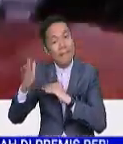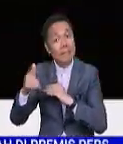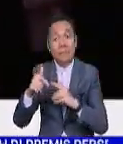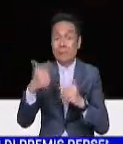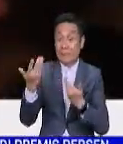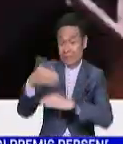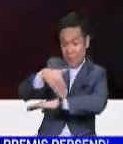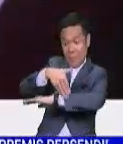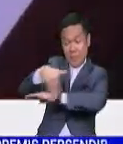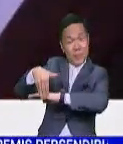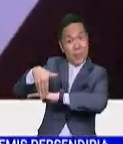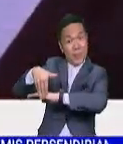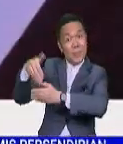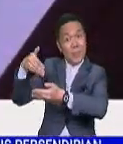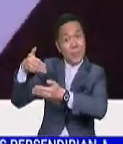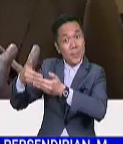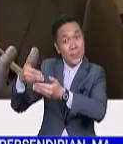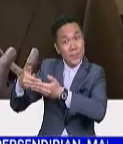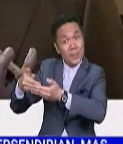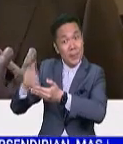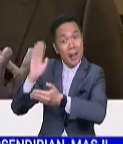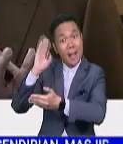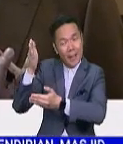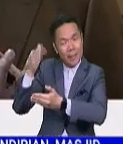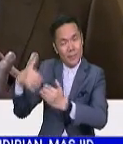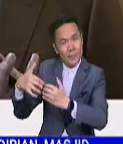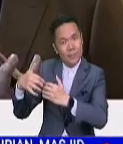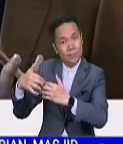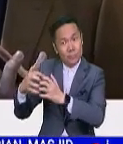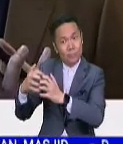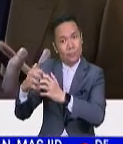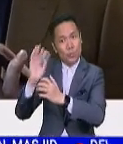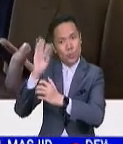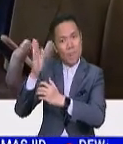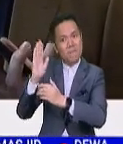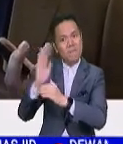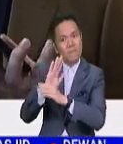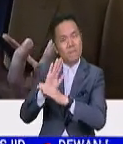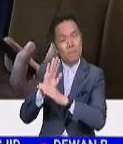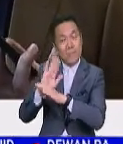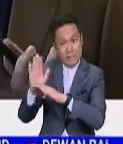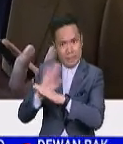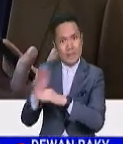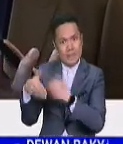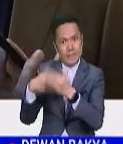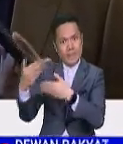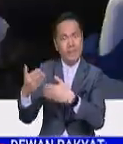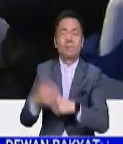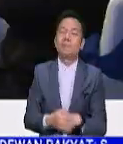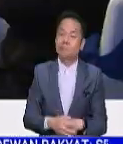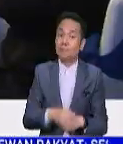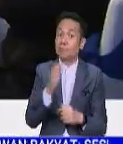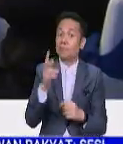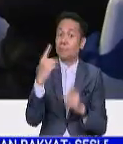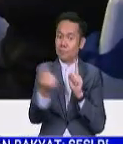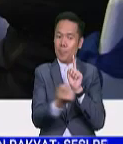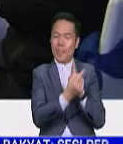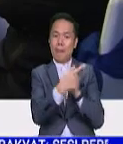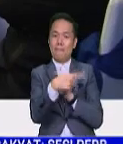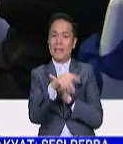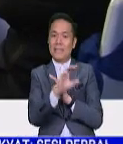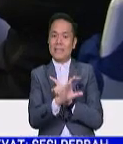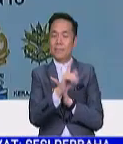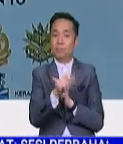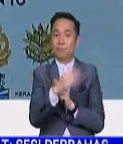ras bodoh tahun tersebut itu diharap masa akan datangnya itu Abidin itu mau ini dia selepas meresmikan